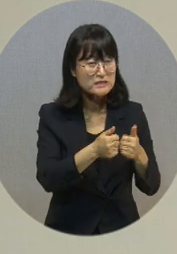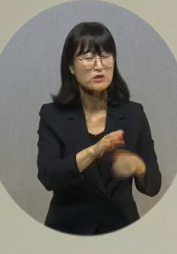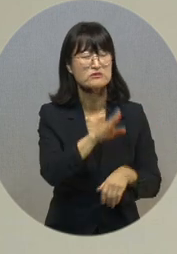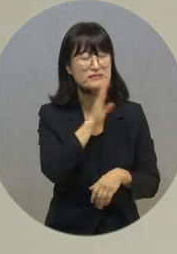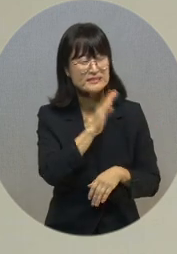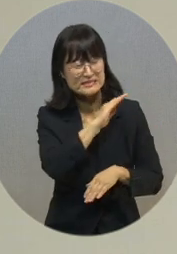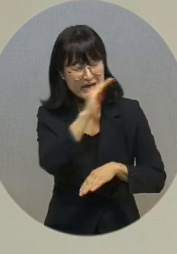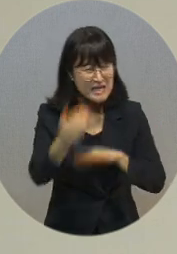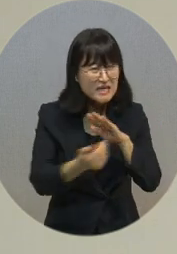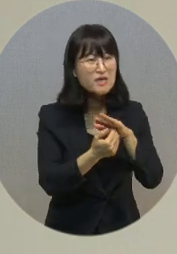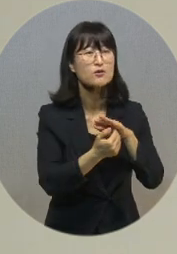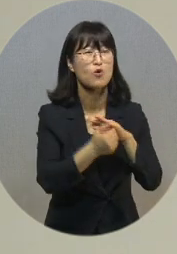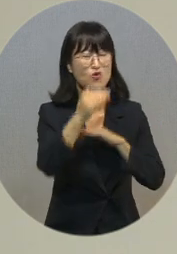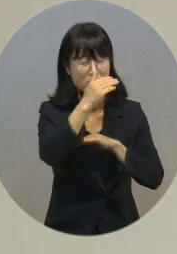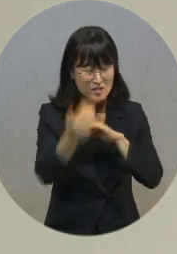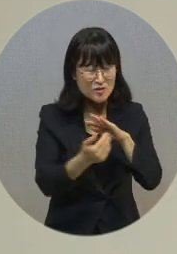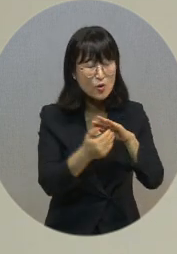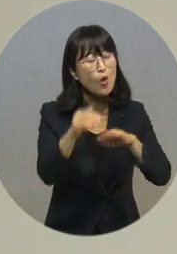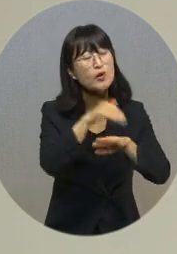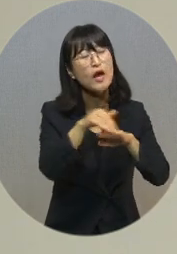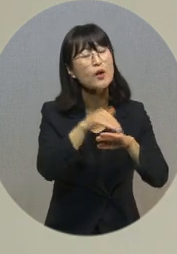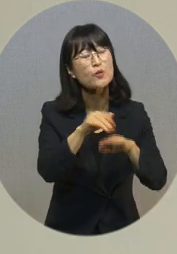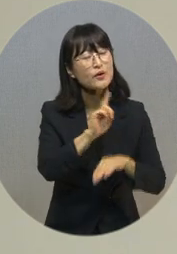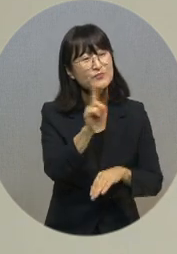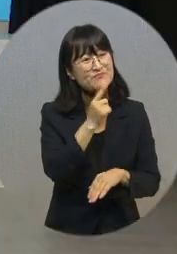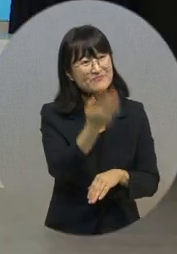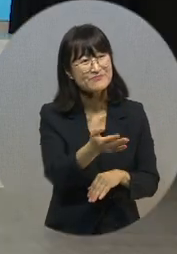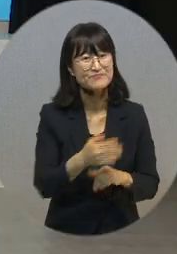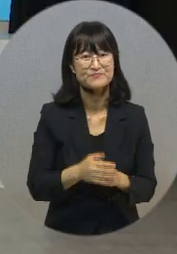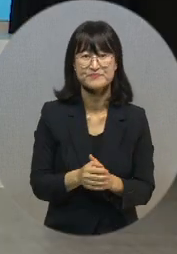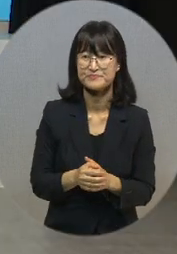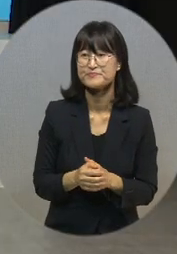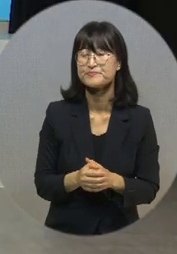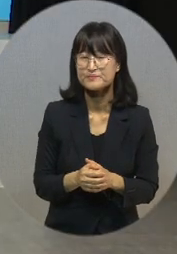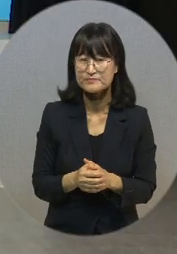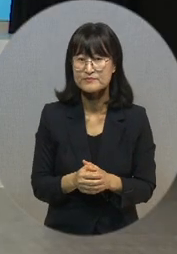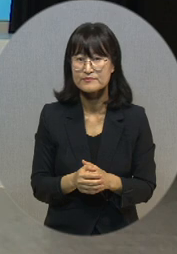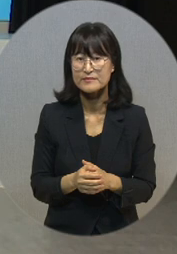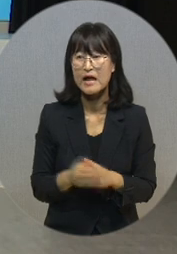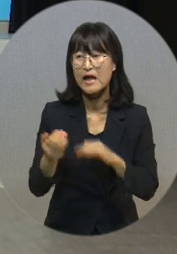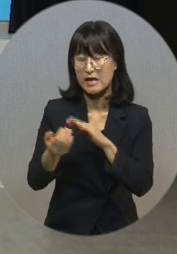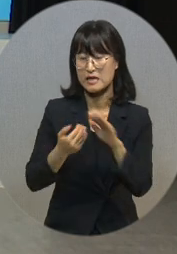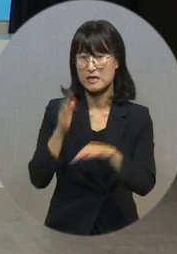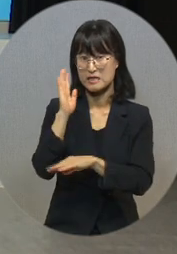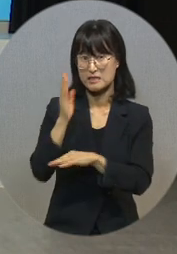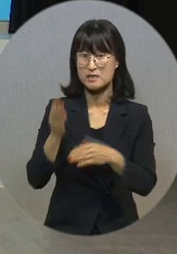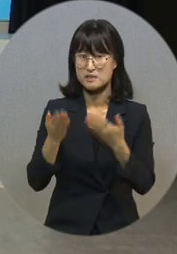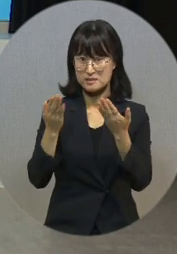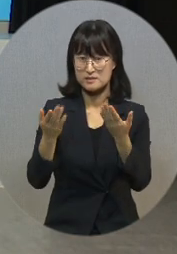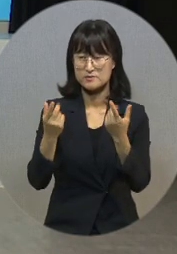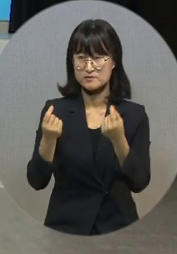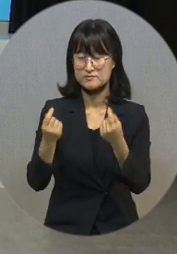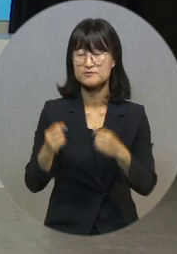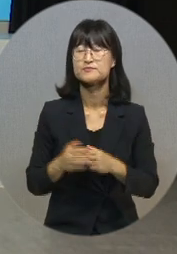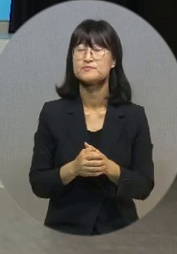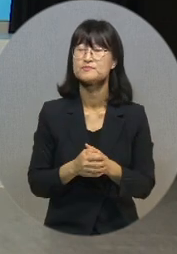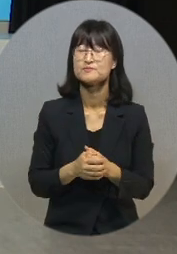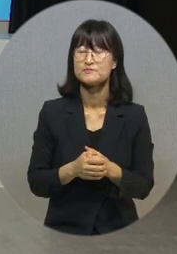가겠다 하는 몇 가지가 있을 것 같아요. 네네. 어떤 게 있을까요? 이제 앞서 말씀드렸던 것처럼 네.